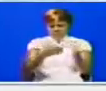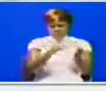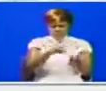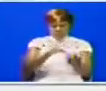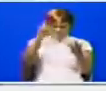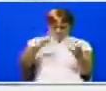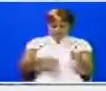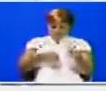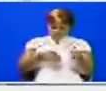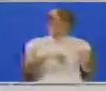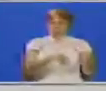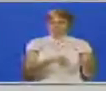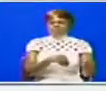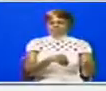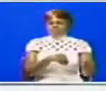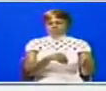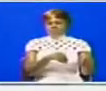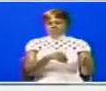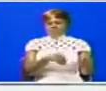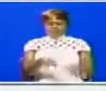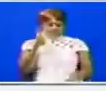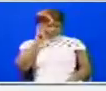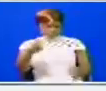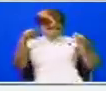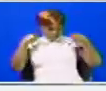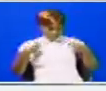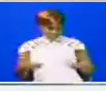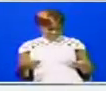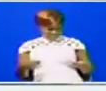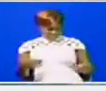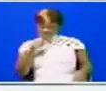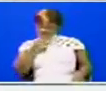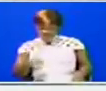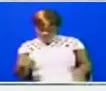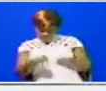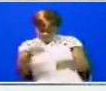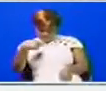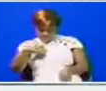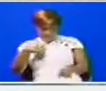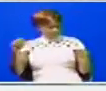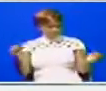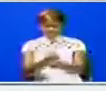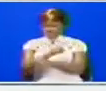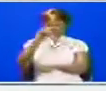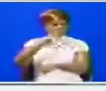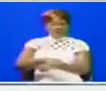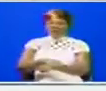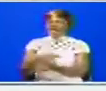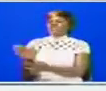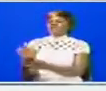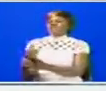ni lazima vizingatiwe. Tena wanaangalia mavazi, ukivaa vibaya vaya kama sisi hivi, hapa